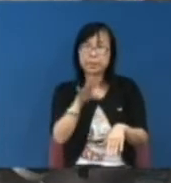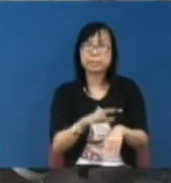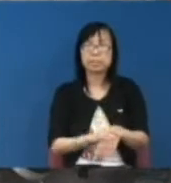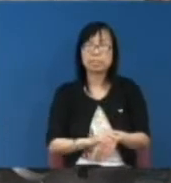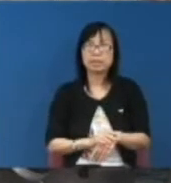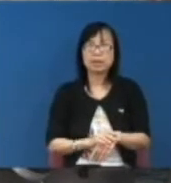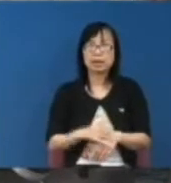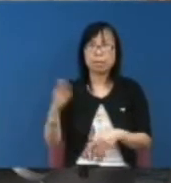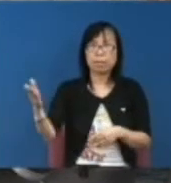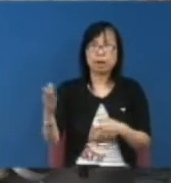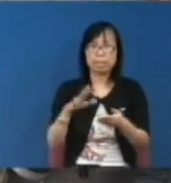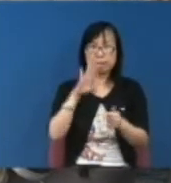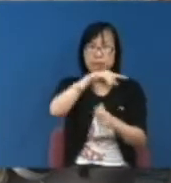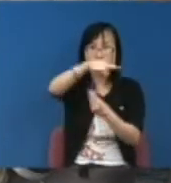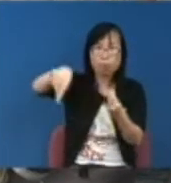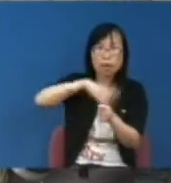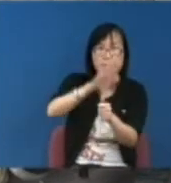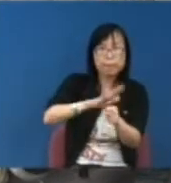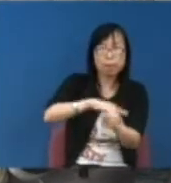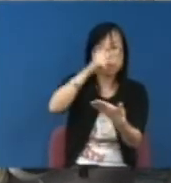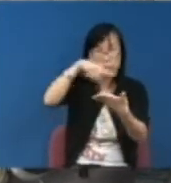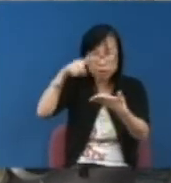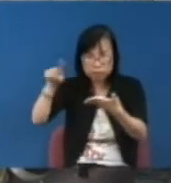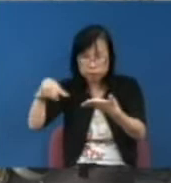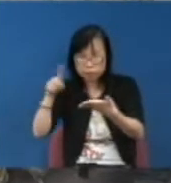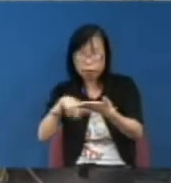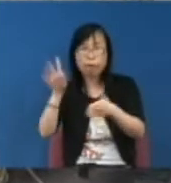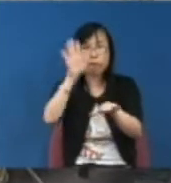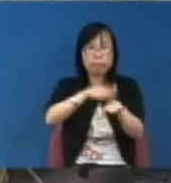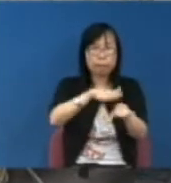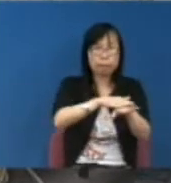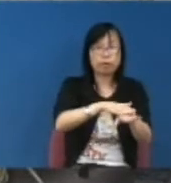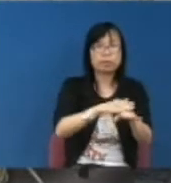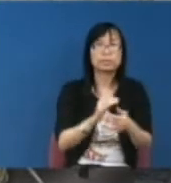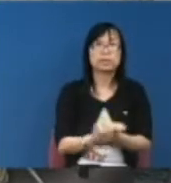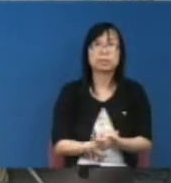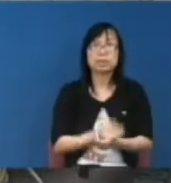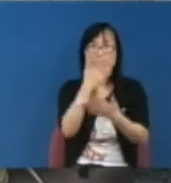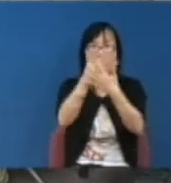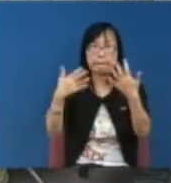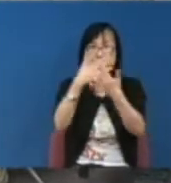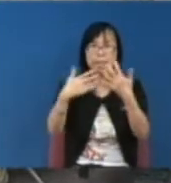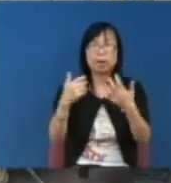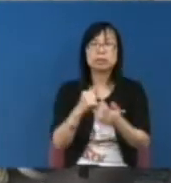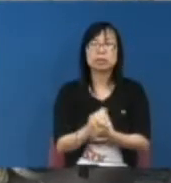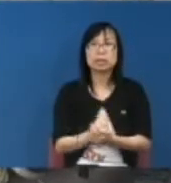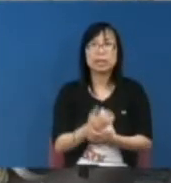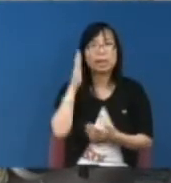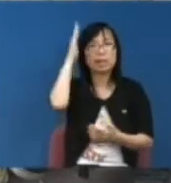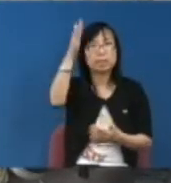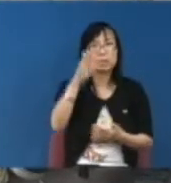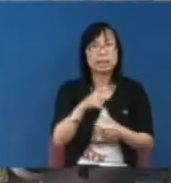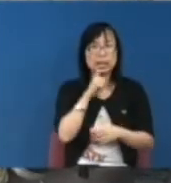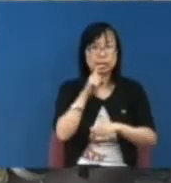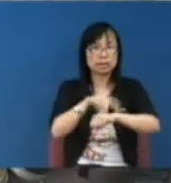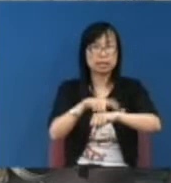這樣的環保建築問卷的調查，我們也都擺放上了我們的網站，希望大家有時間